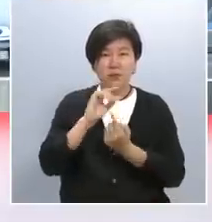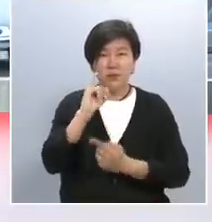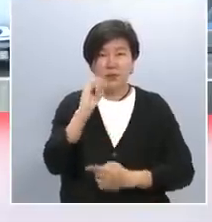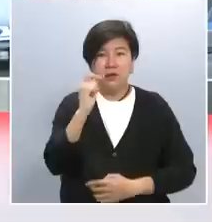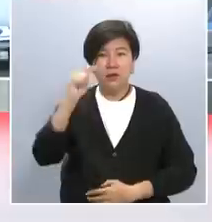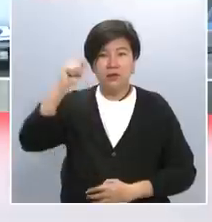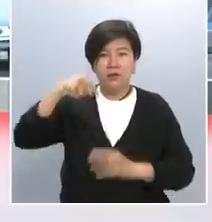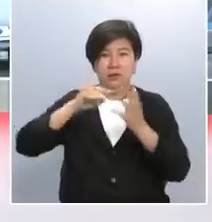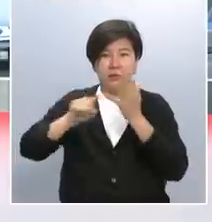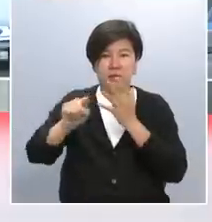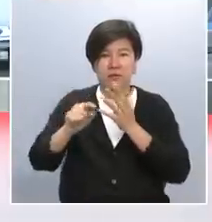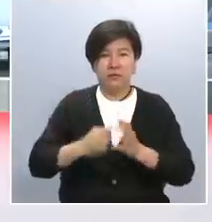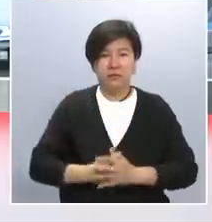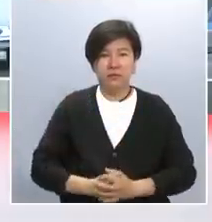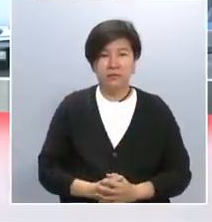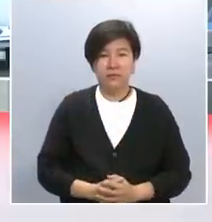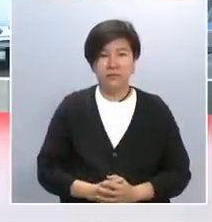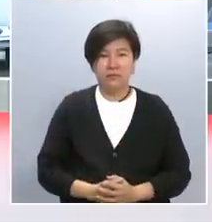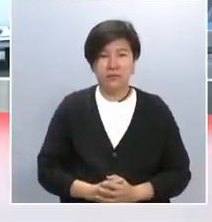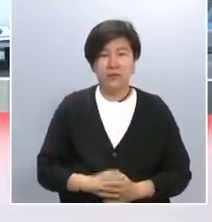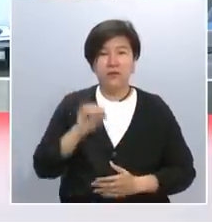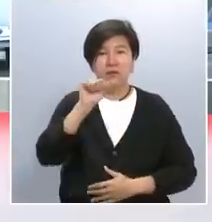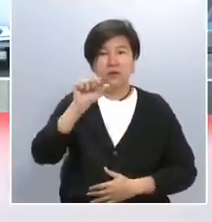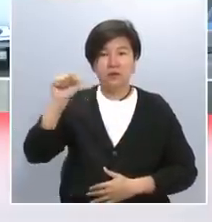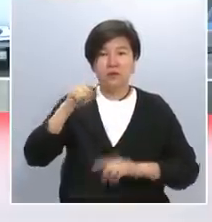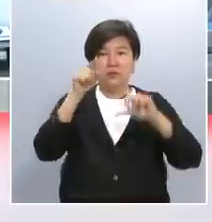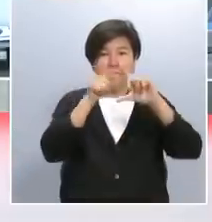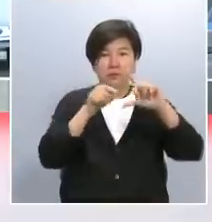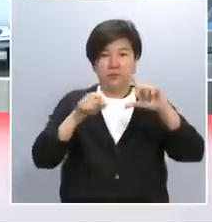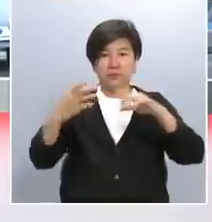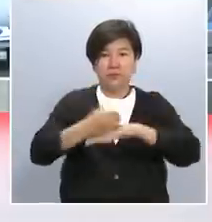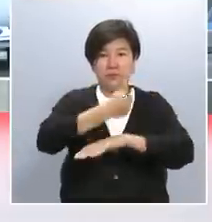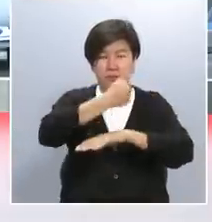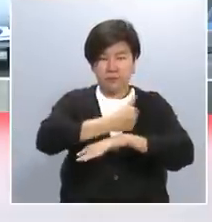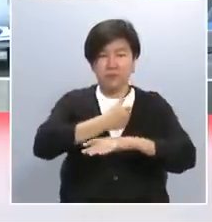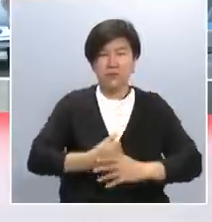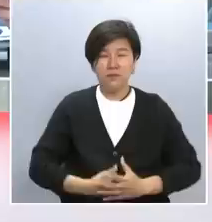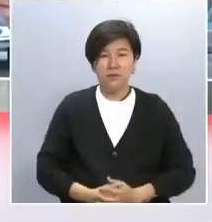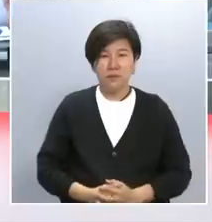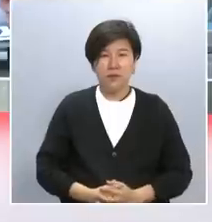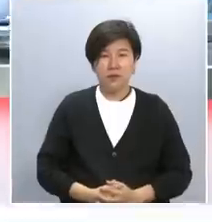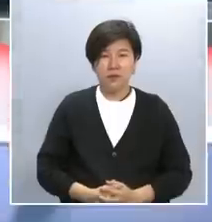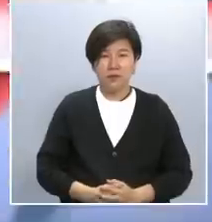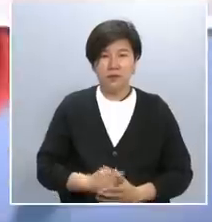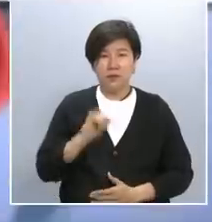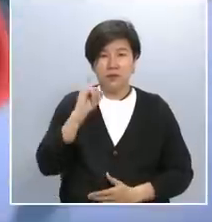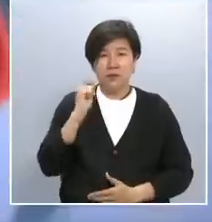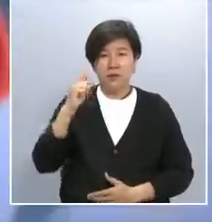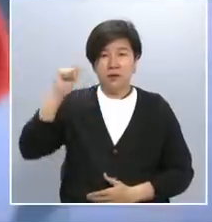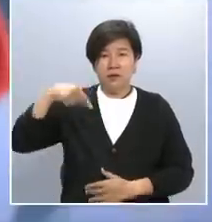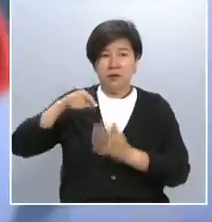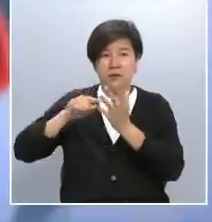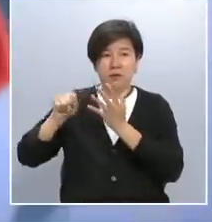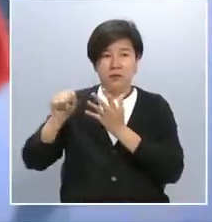นะครับก็เป็นวัดที่ส.สของก้าวไกลนะฮะคือล่าสุดเนี่ยคุณไอซ์นะครับพอหลังจากที่